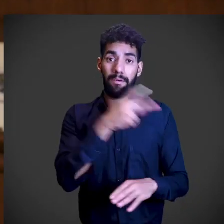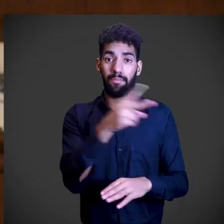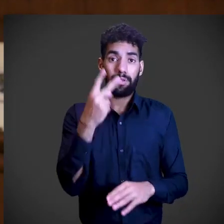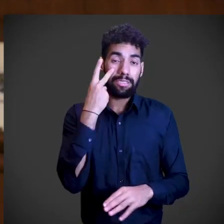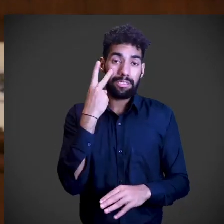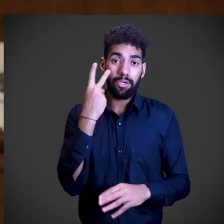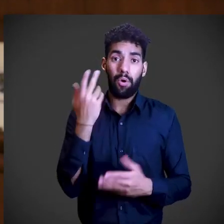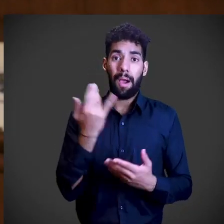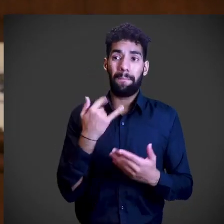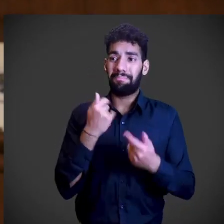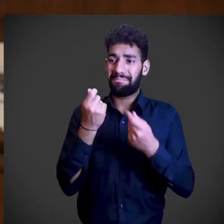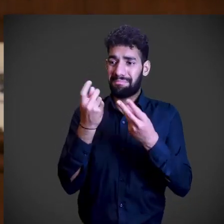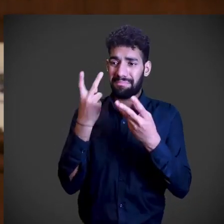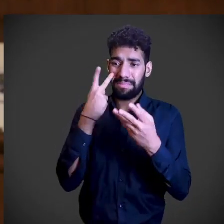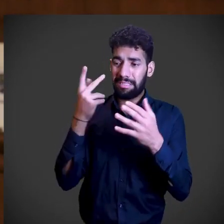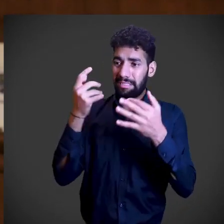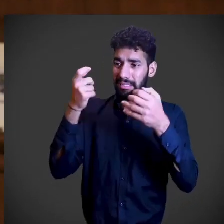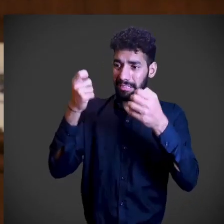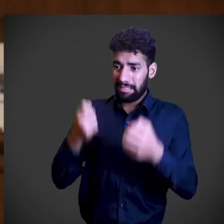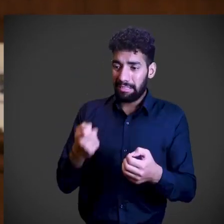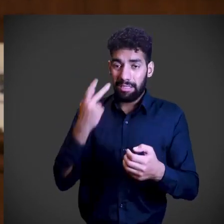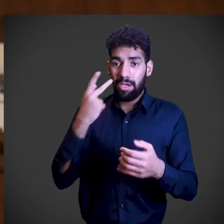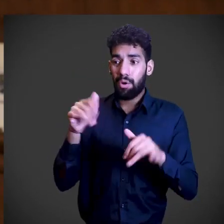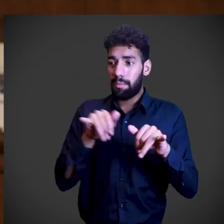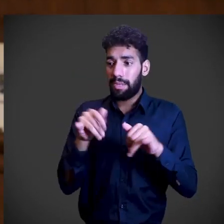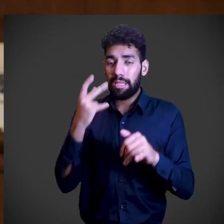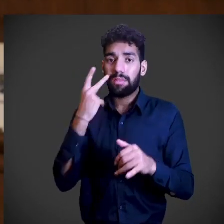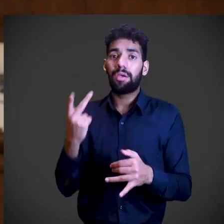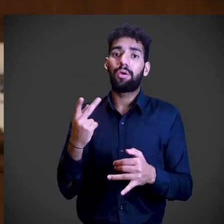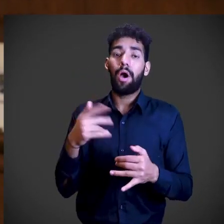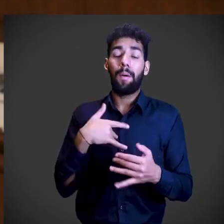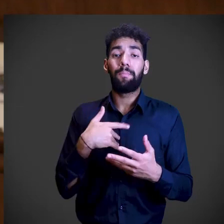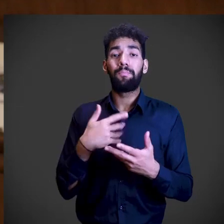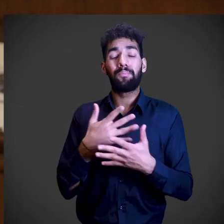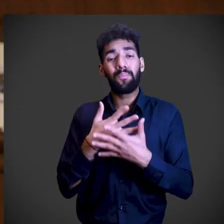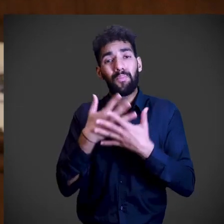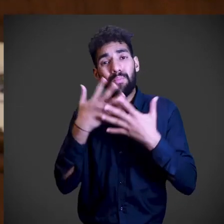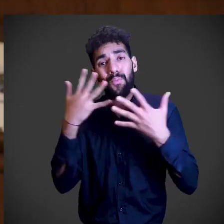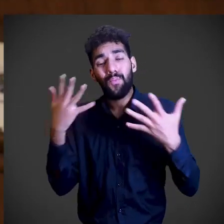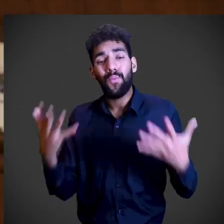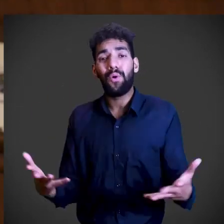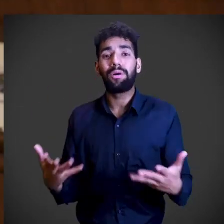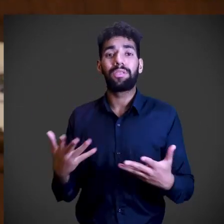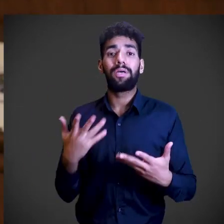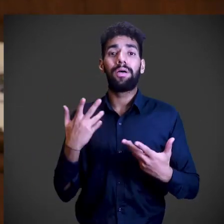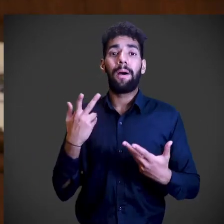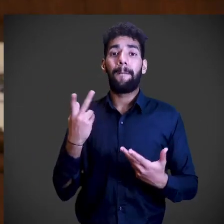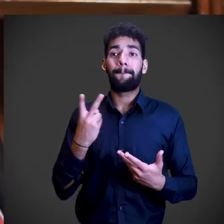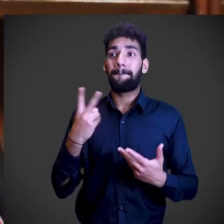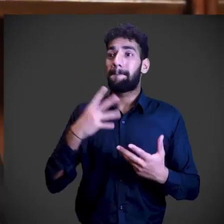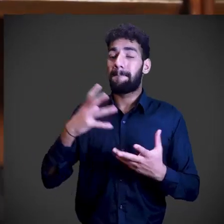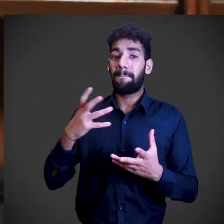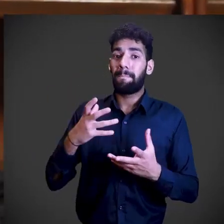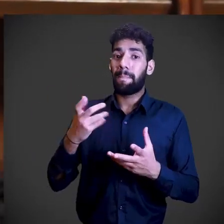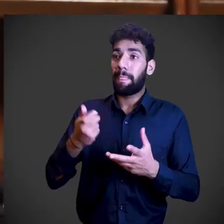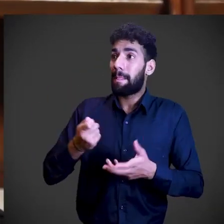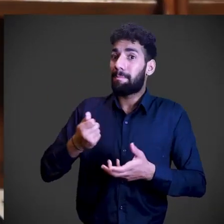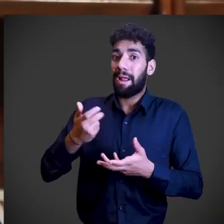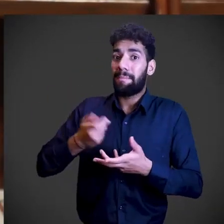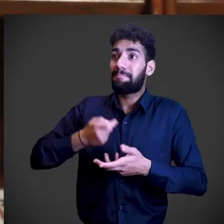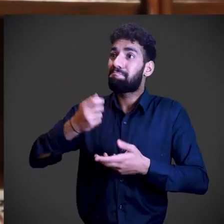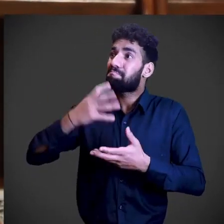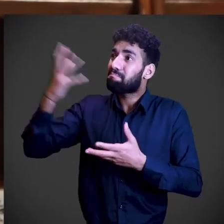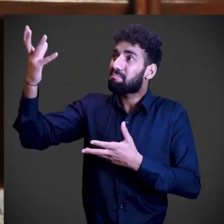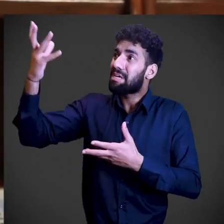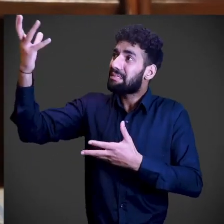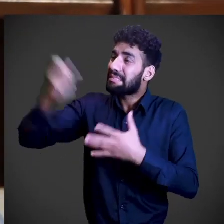फिगर्स देखें तो पता चलेगा कि तकरीबन हम 50% जो है वो इंपोर्ट से टैक्सेस होते हैं। बाकी किसी